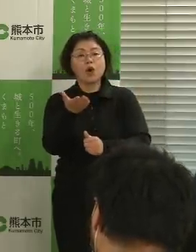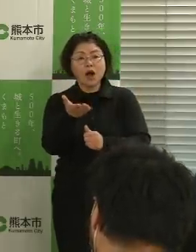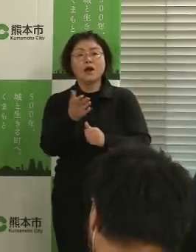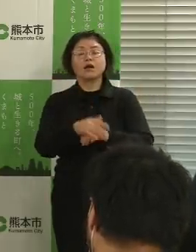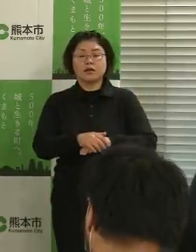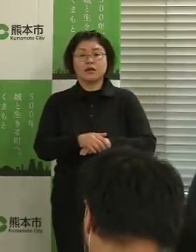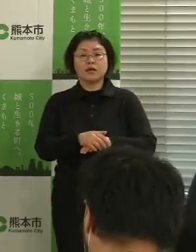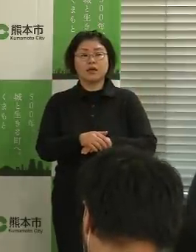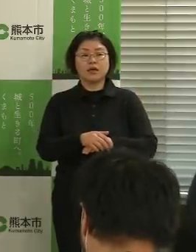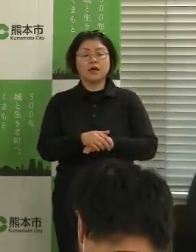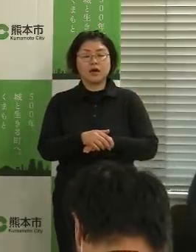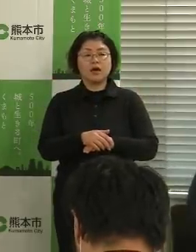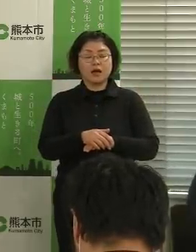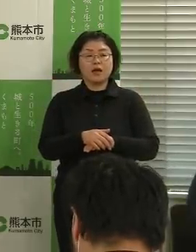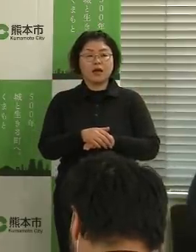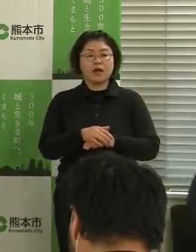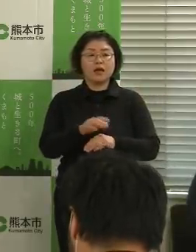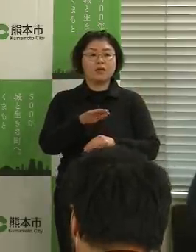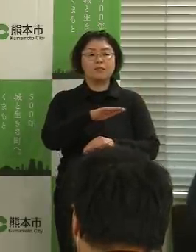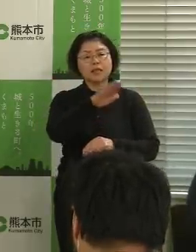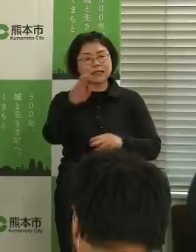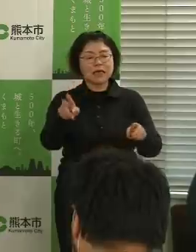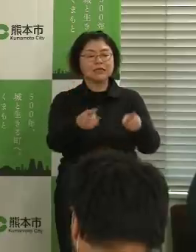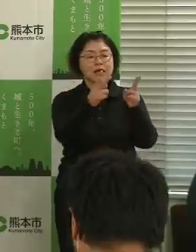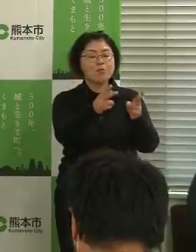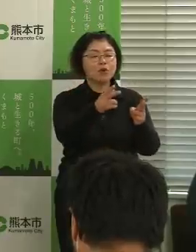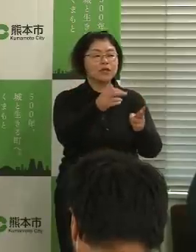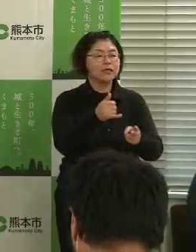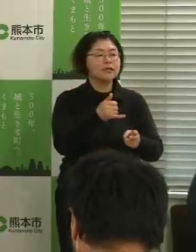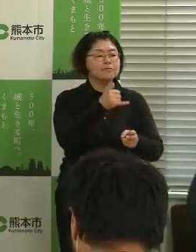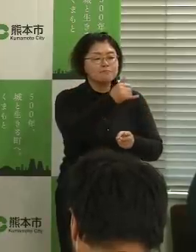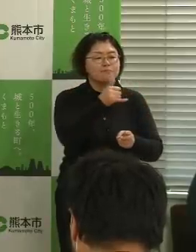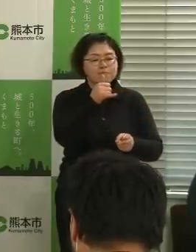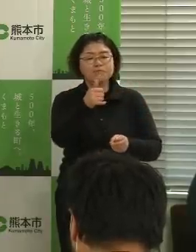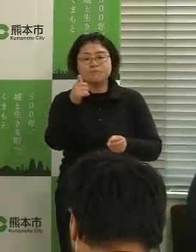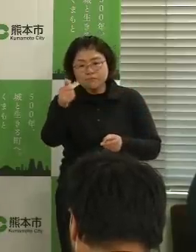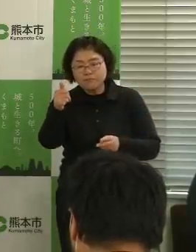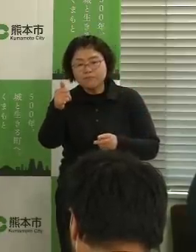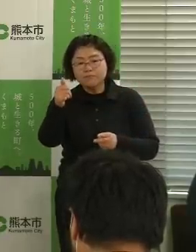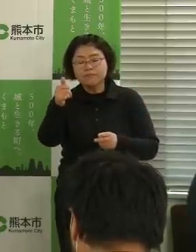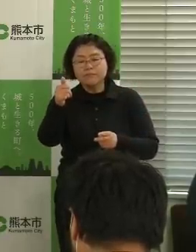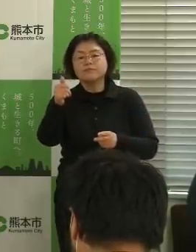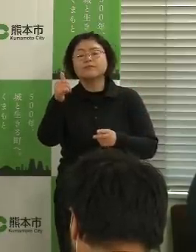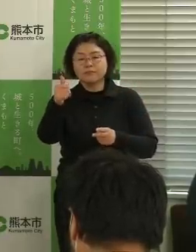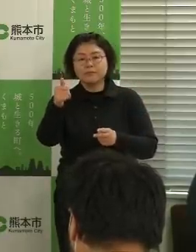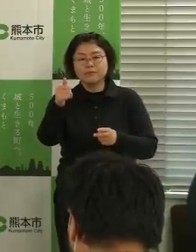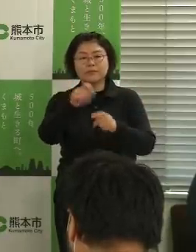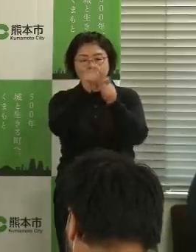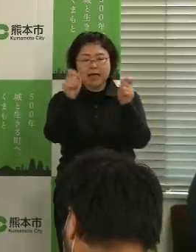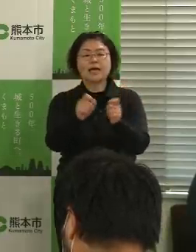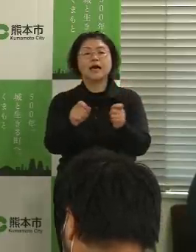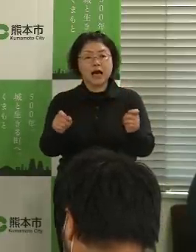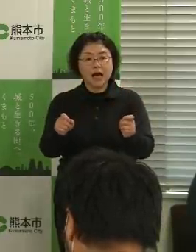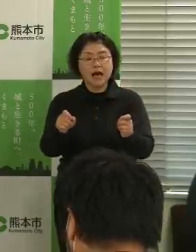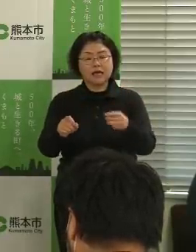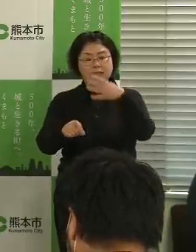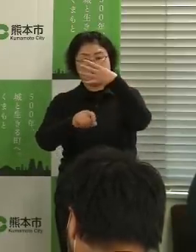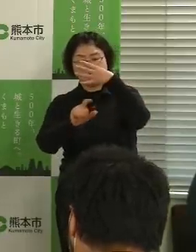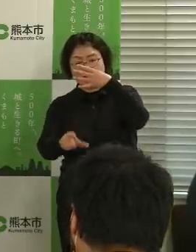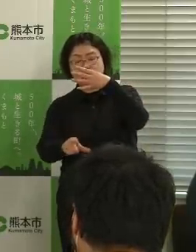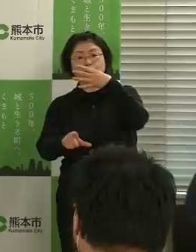か、 それじゃなくてもう持ち回りでお尋ねをいたしました。でこれは4月